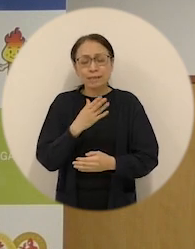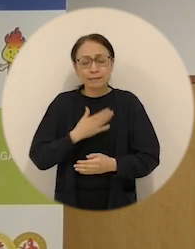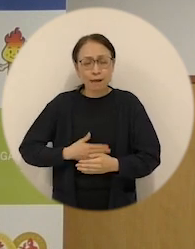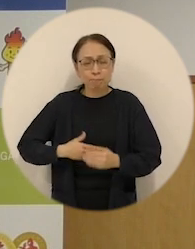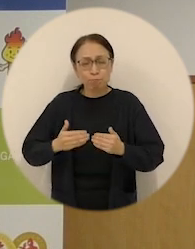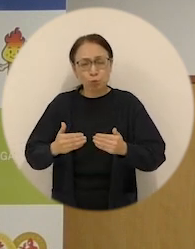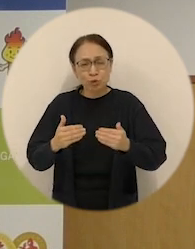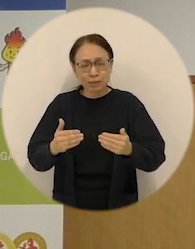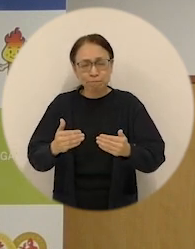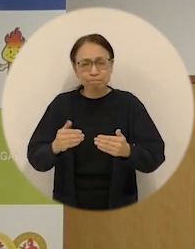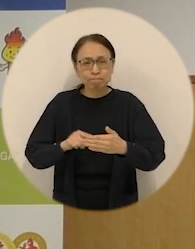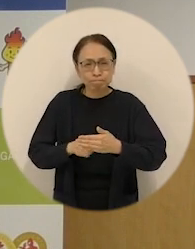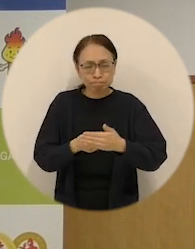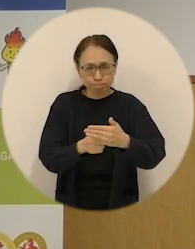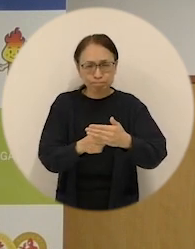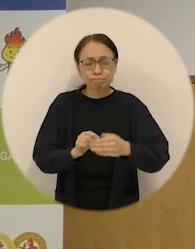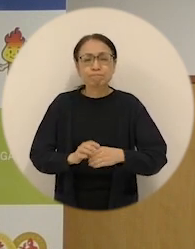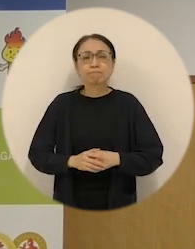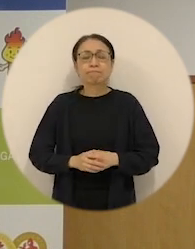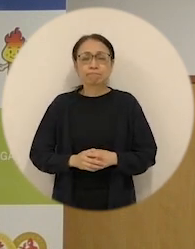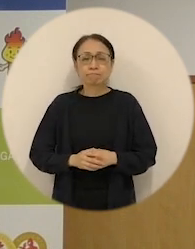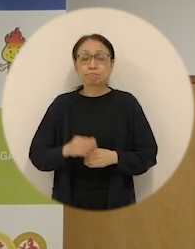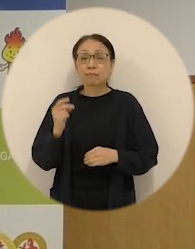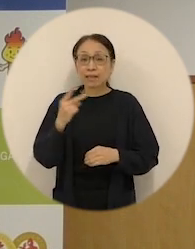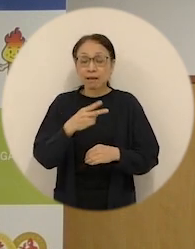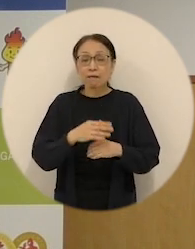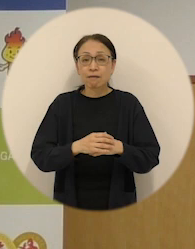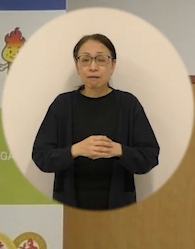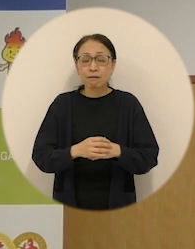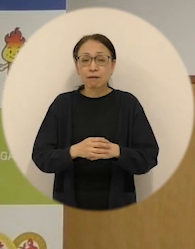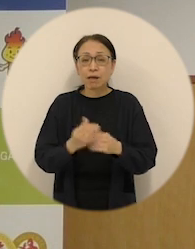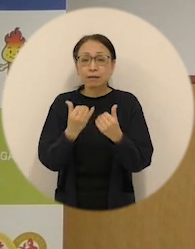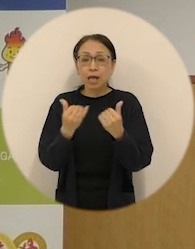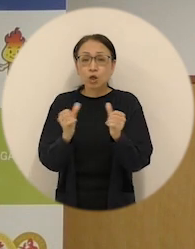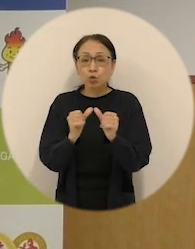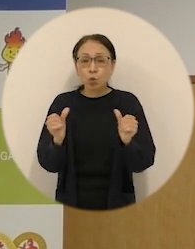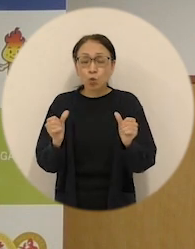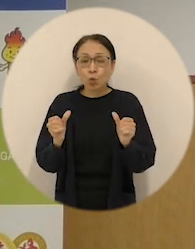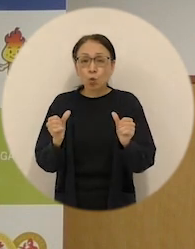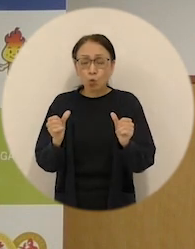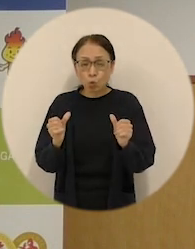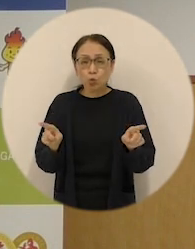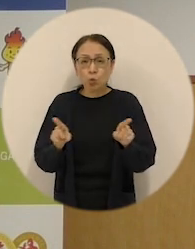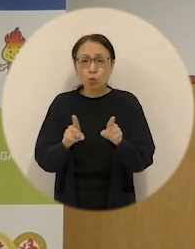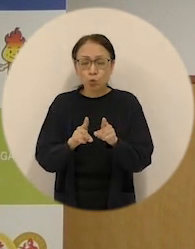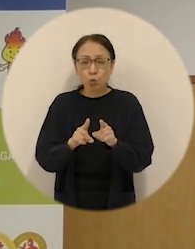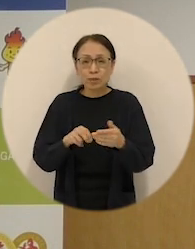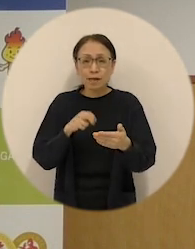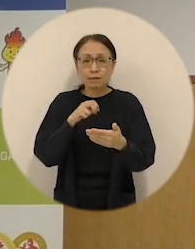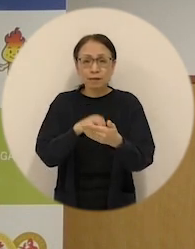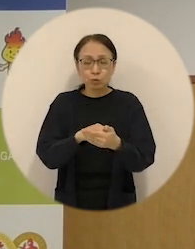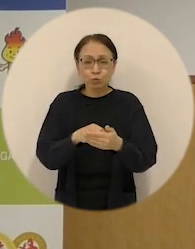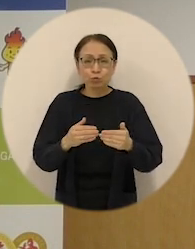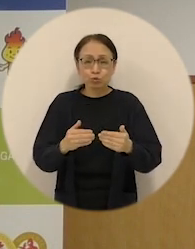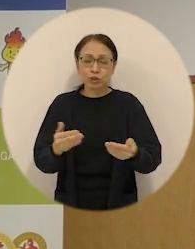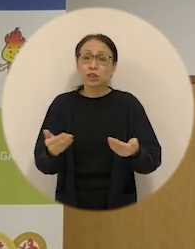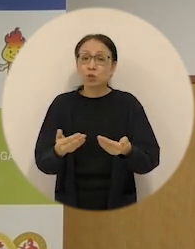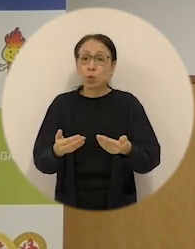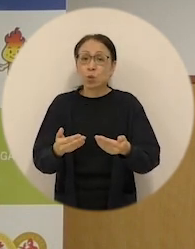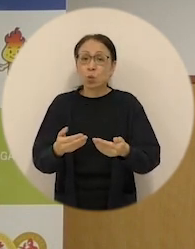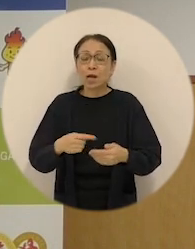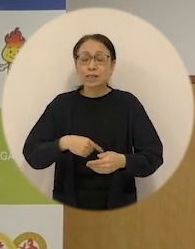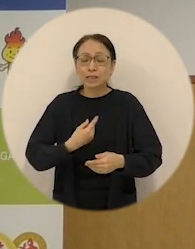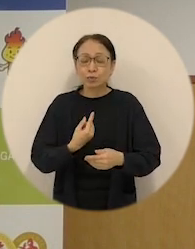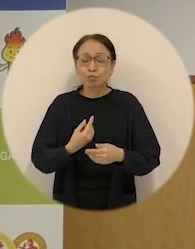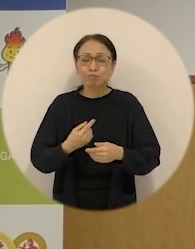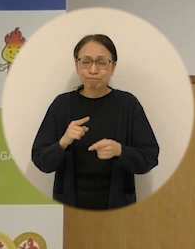り組んでまいります。また男女共同参画推進事業では、自分らしく輝ける